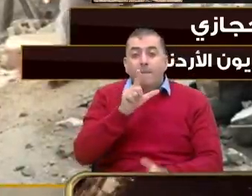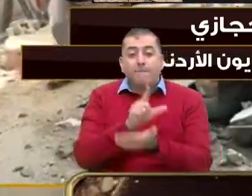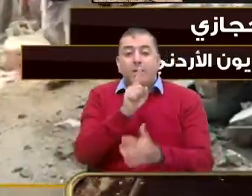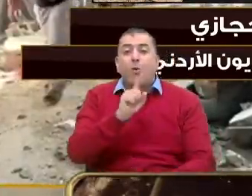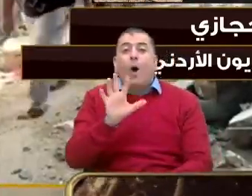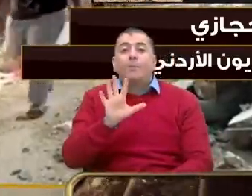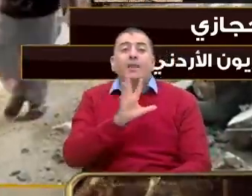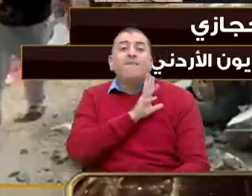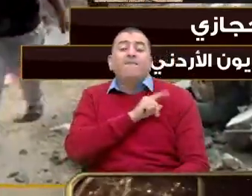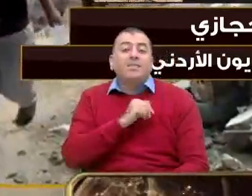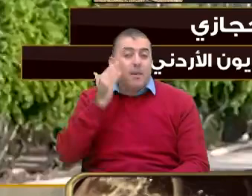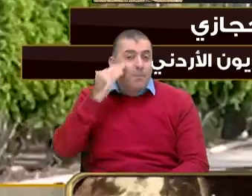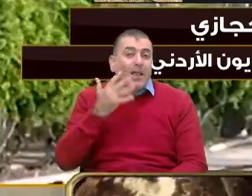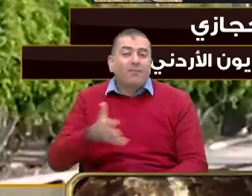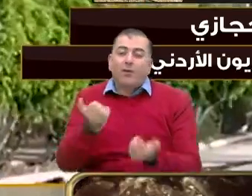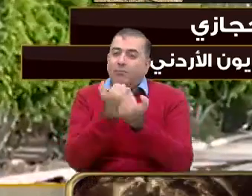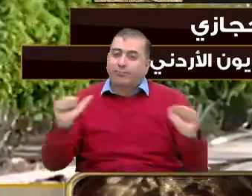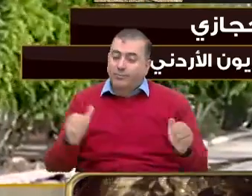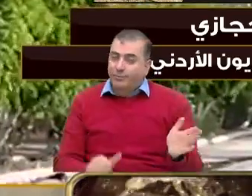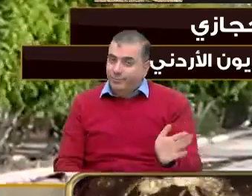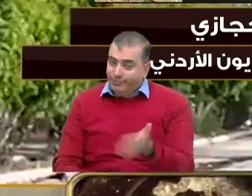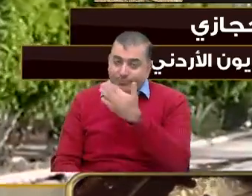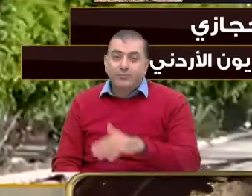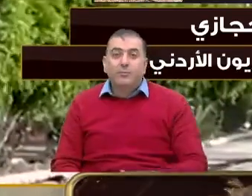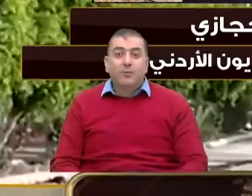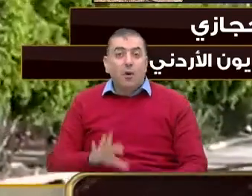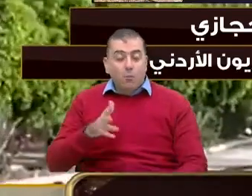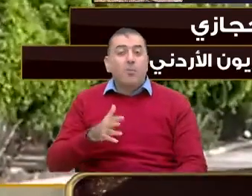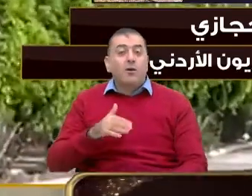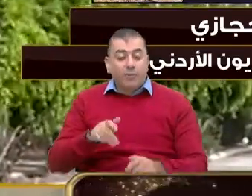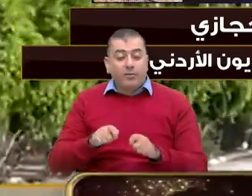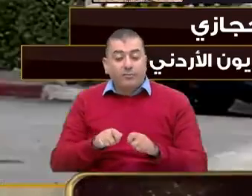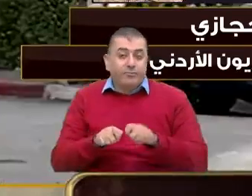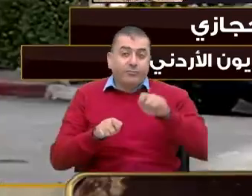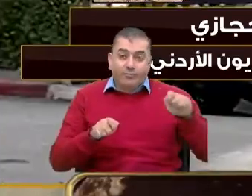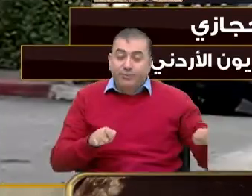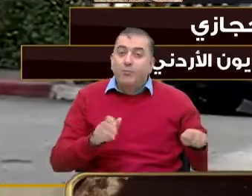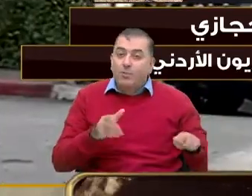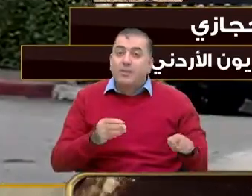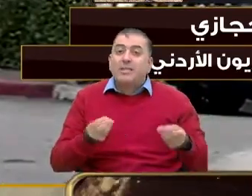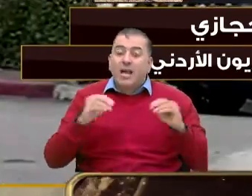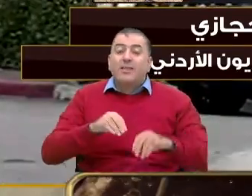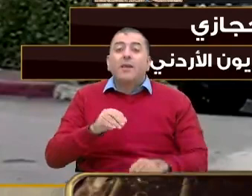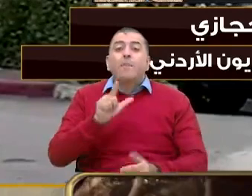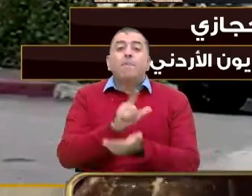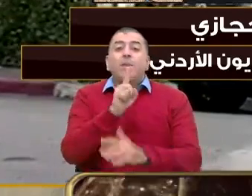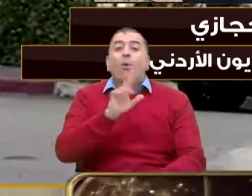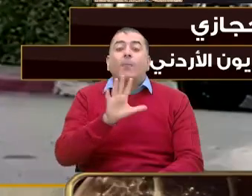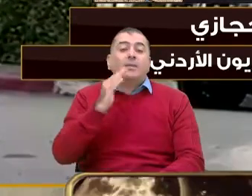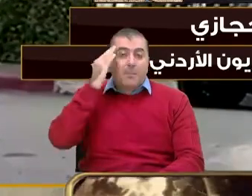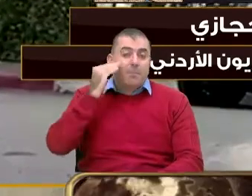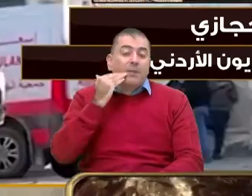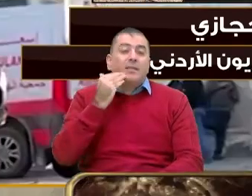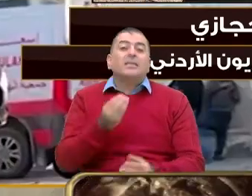الأسرى الفلسطينيين، وهنالك أيضا قابلية للتمديد وخروج أيضا 150 من